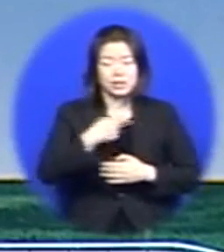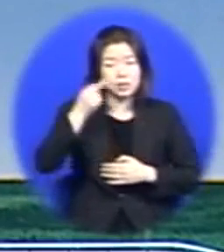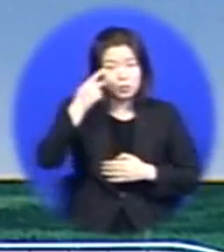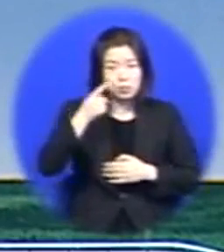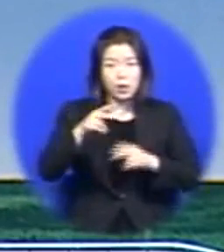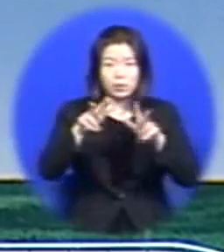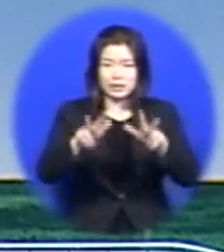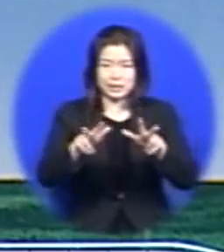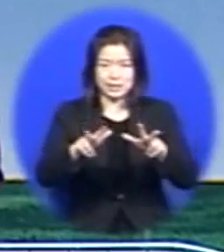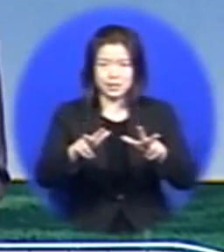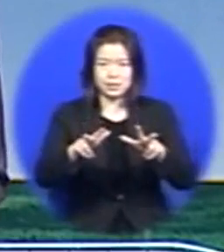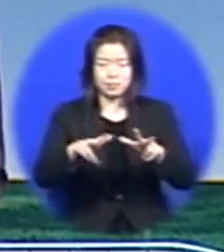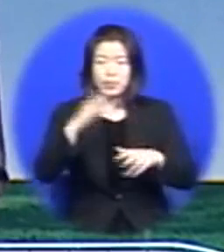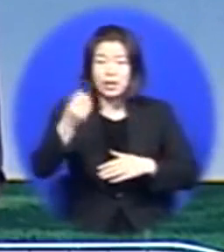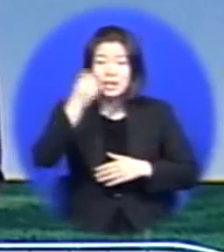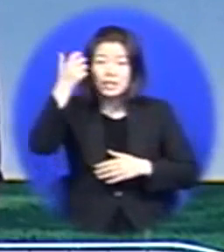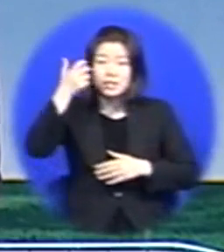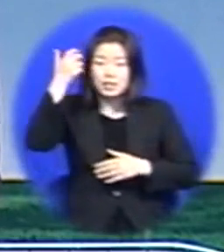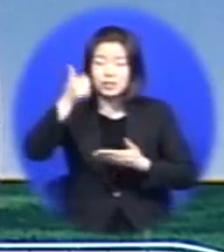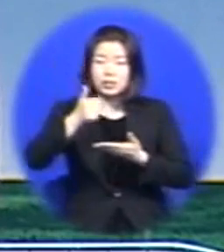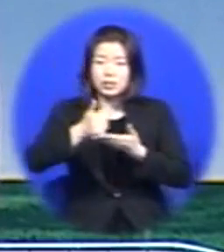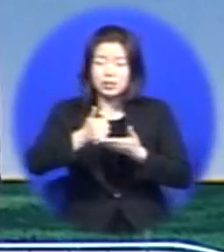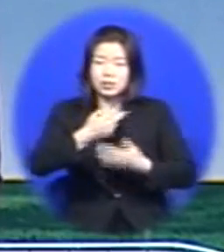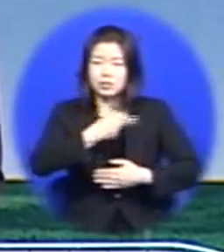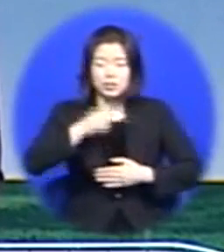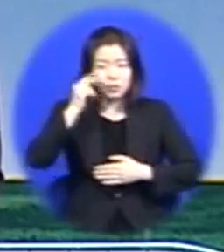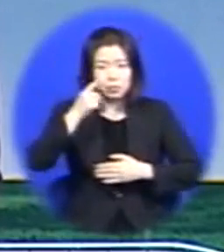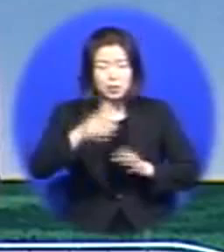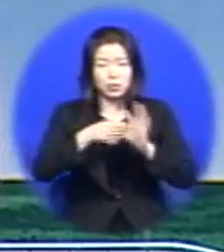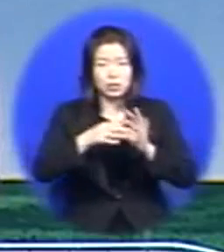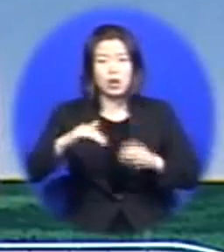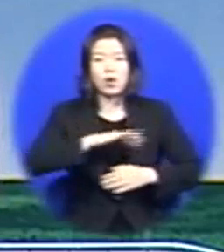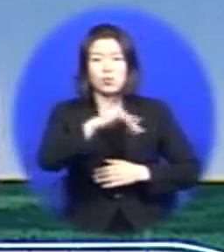지금 성령께서 사도 바울을 통하여 우리에게